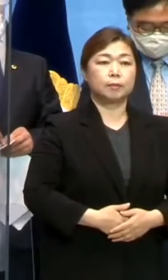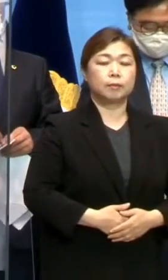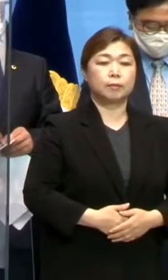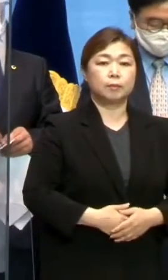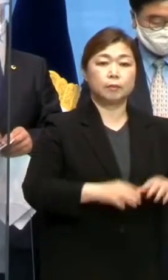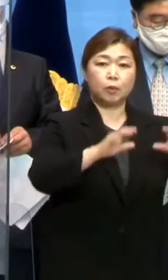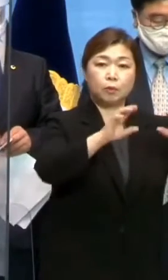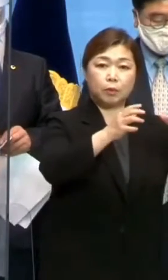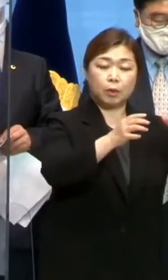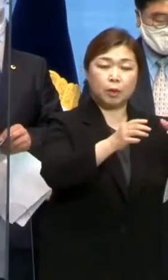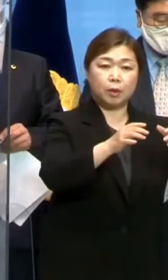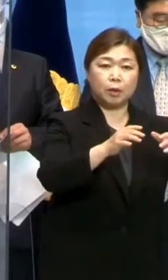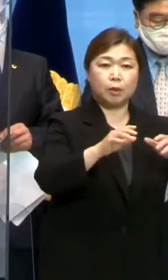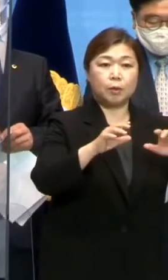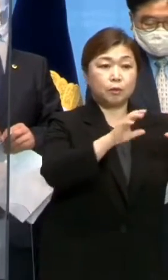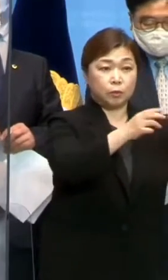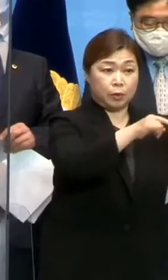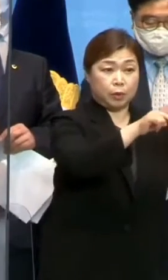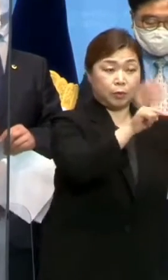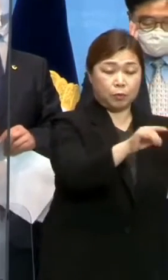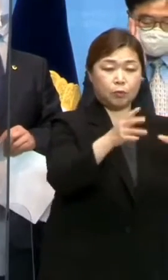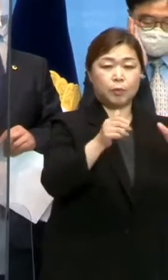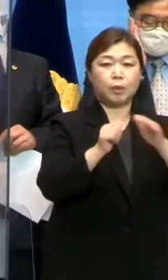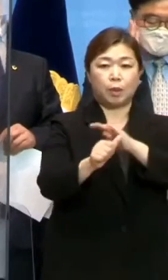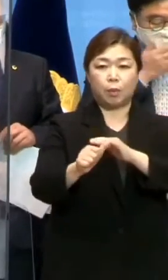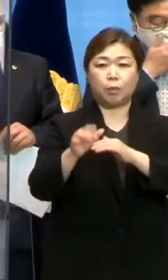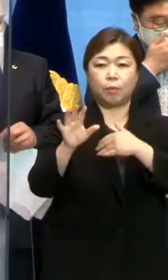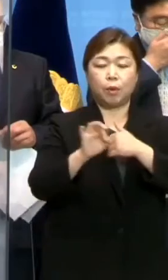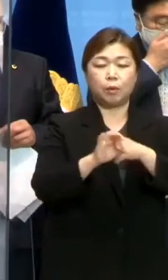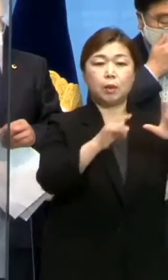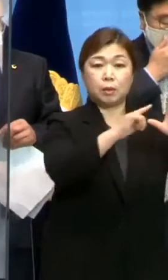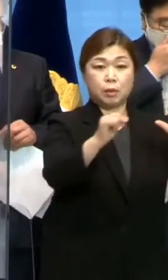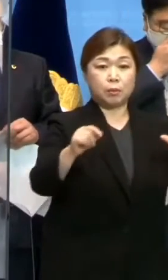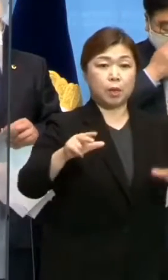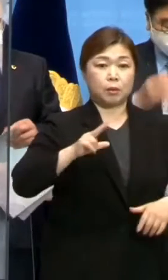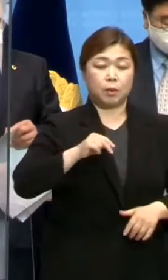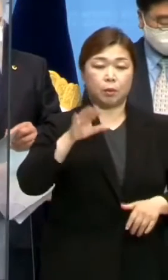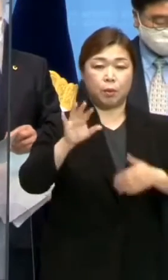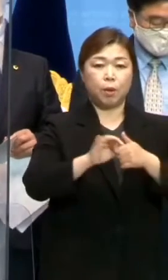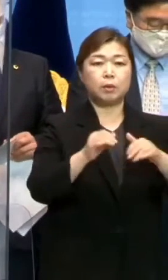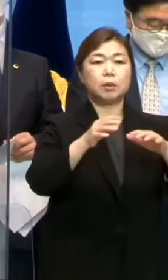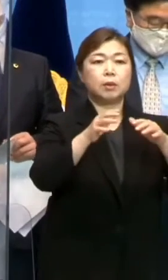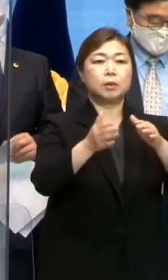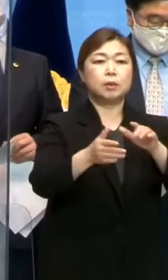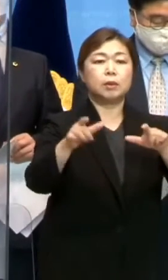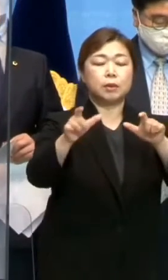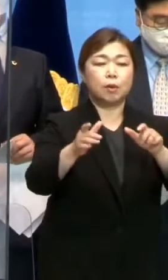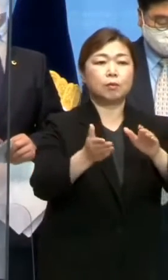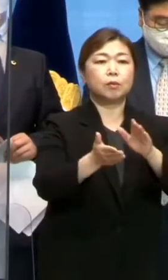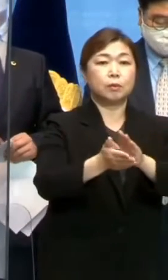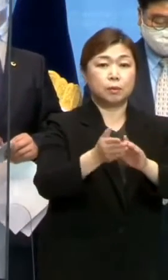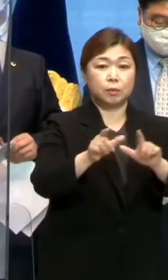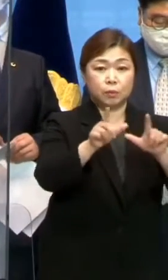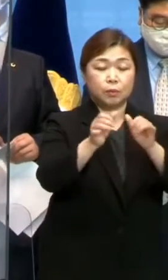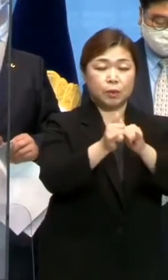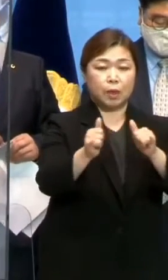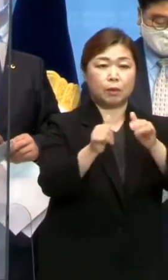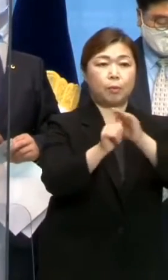국회가 국민의 대표기관인 이라면 지방의회는 지역 주민의 대표기관인 데